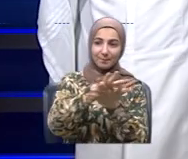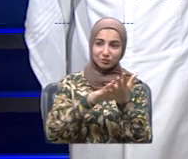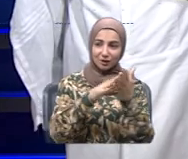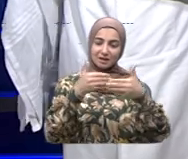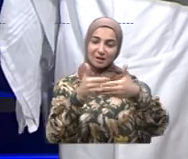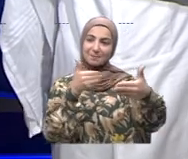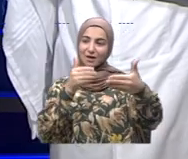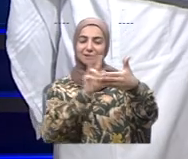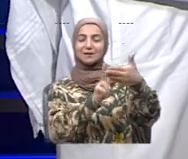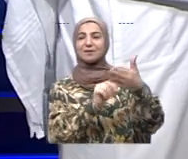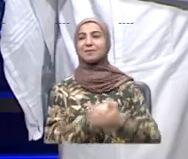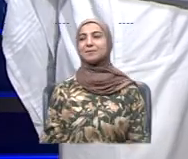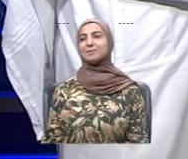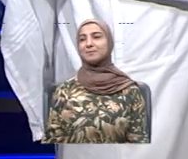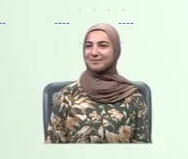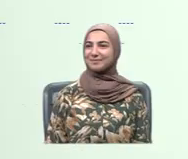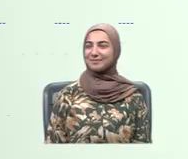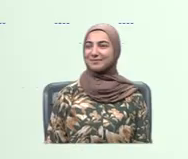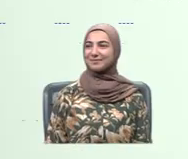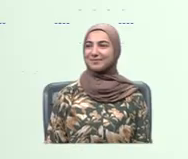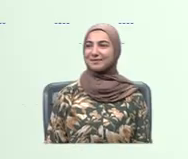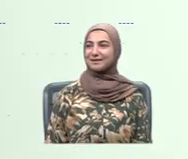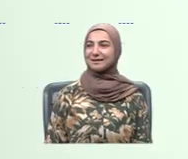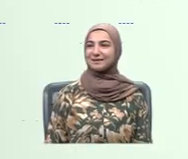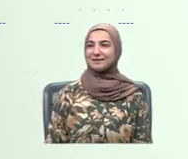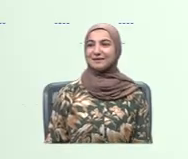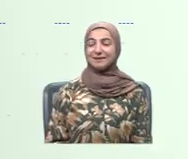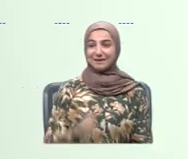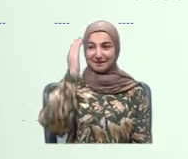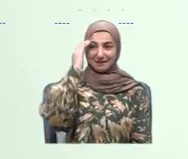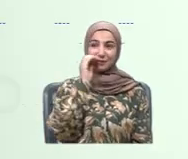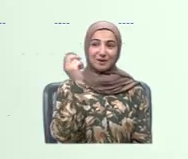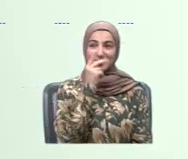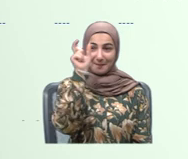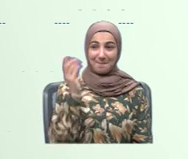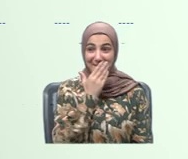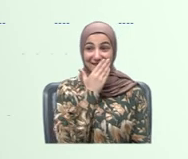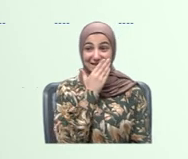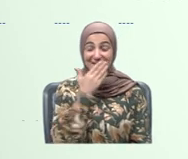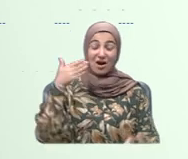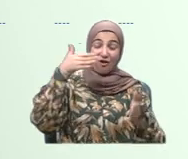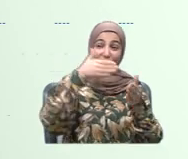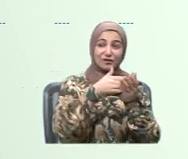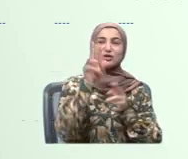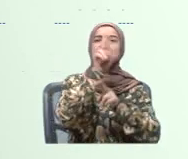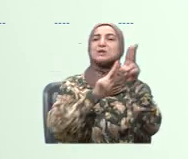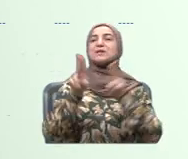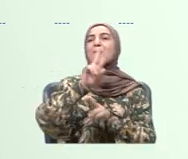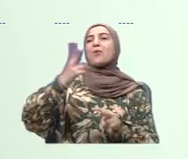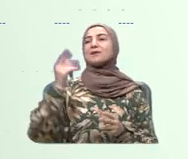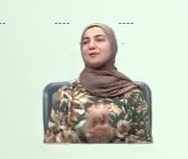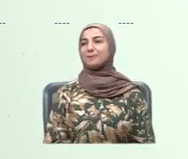العزوف عن القراءة. أعزائي الطلاب، نصل إلى التقويم النهائي للنص.